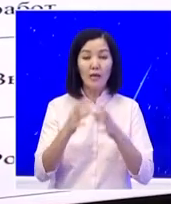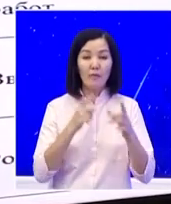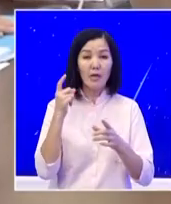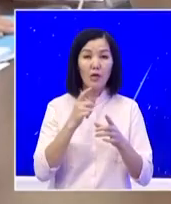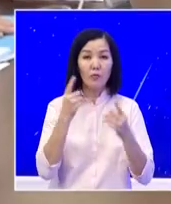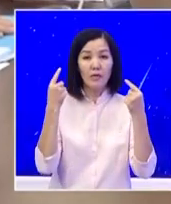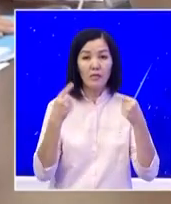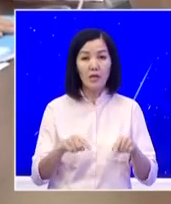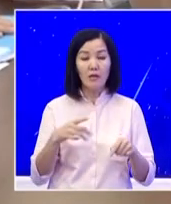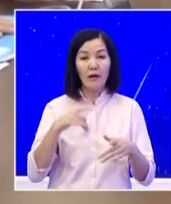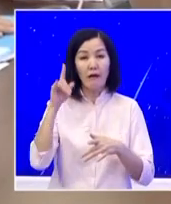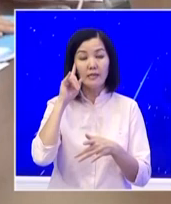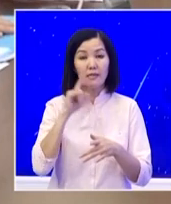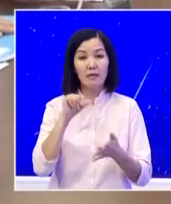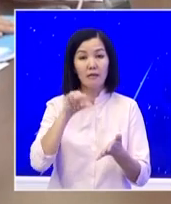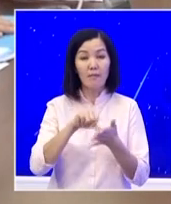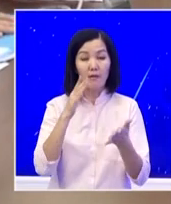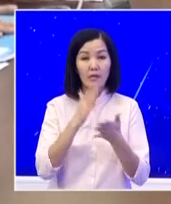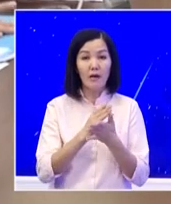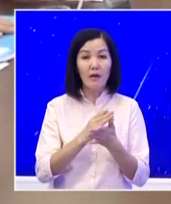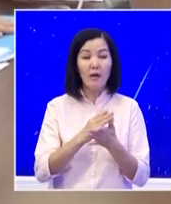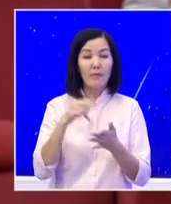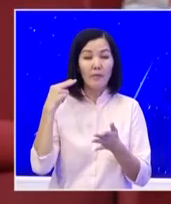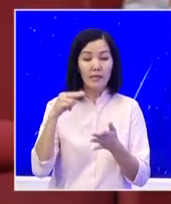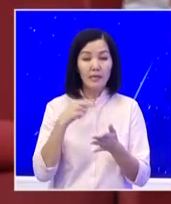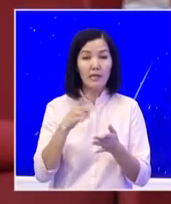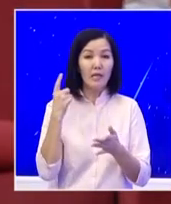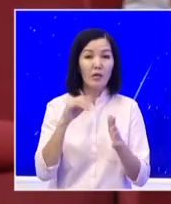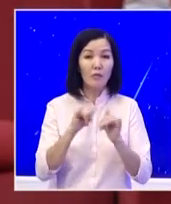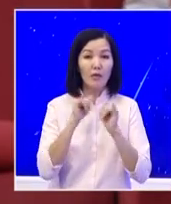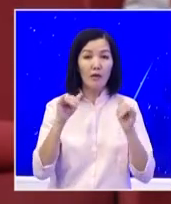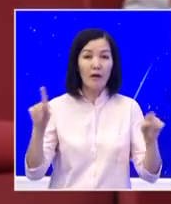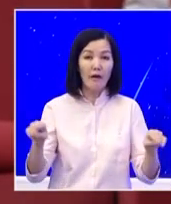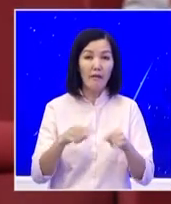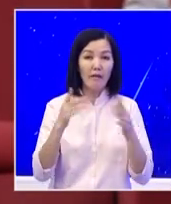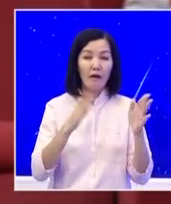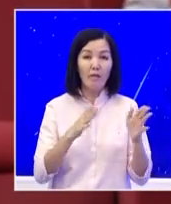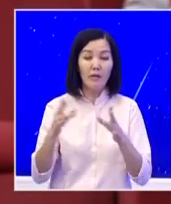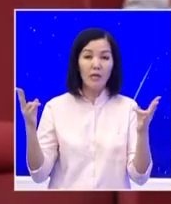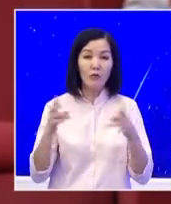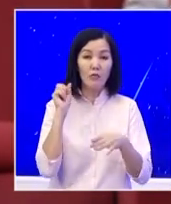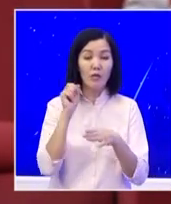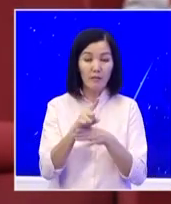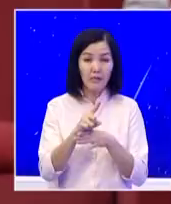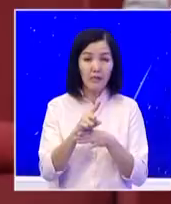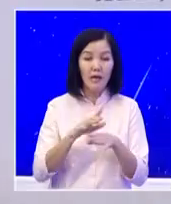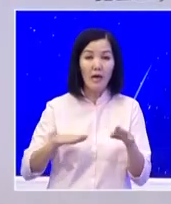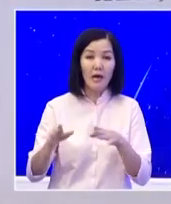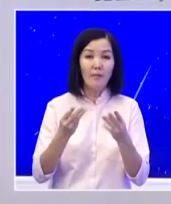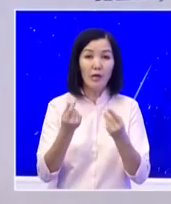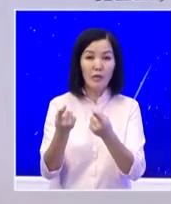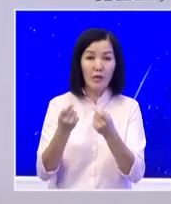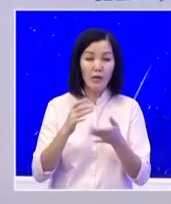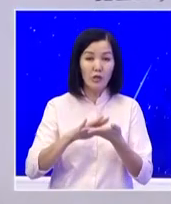тұралатты. Қазақстанда тыс қалмады. Ел президенті экономикалық өсімді қайта қалпына келтіруді тапсырды. Үкімет аймақтардан